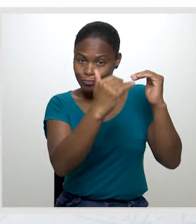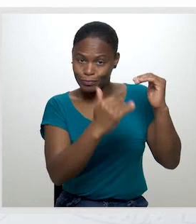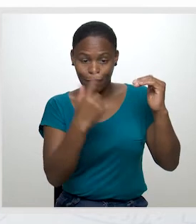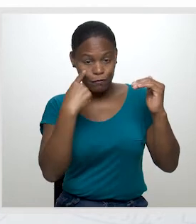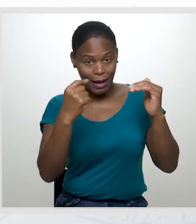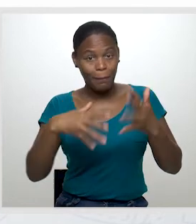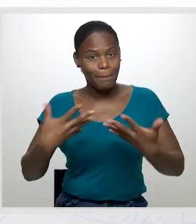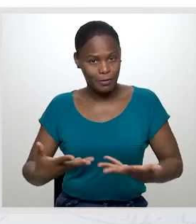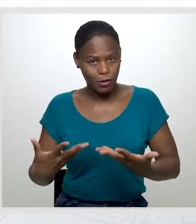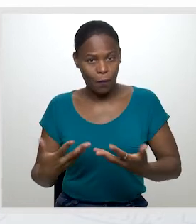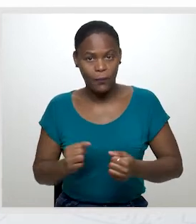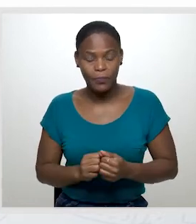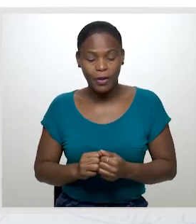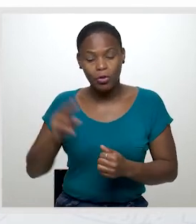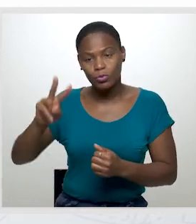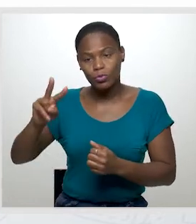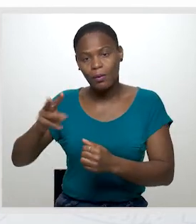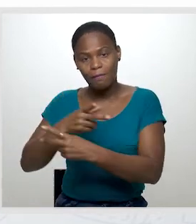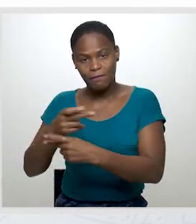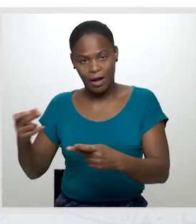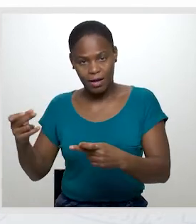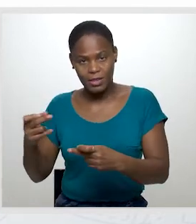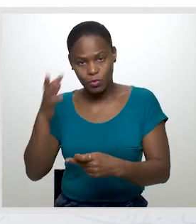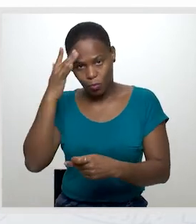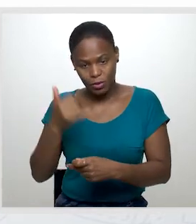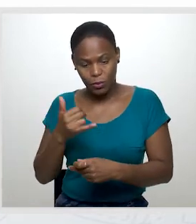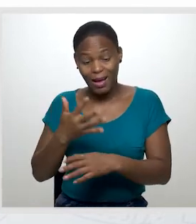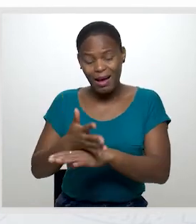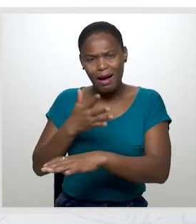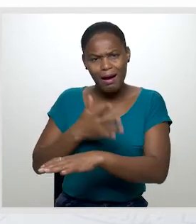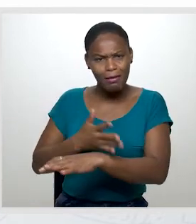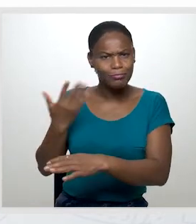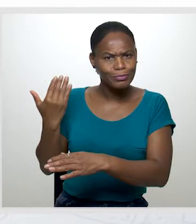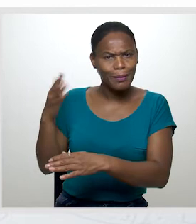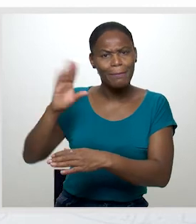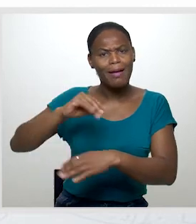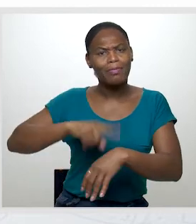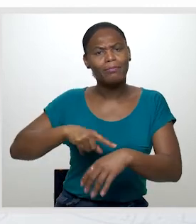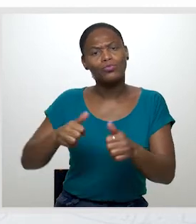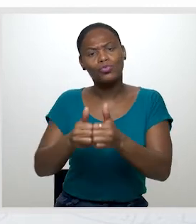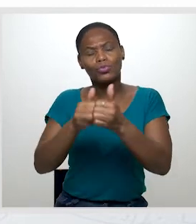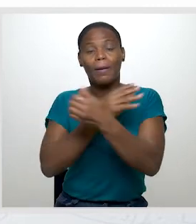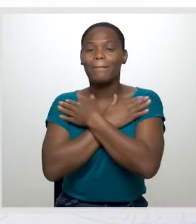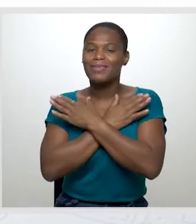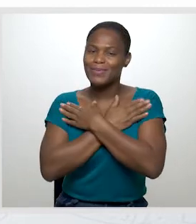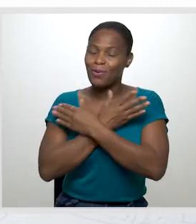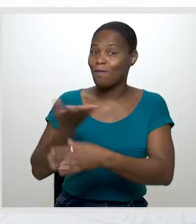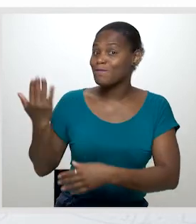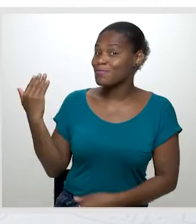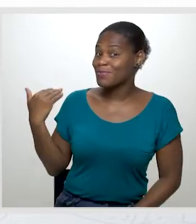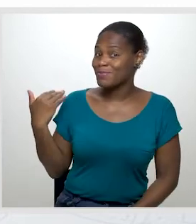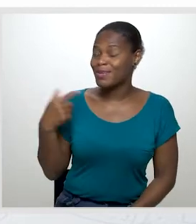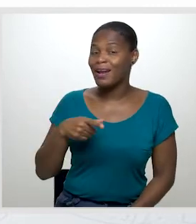présent. La deuxième phrase. Avant, ils passaient plus de temps avec leurs amis. Cette phrase est